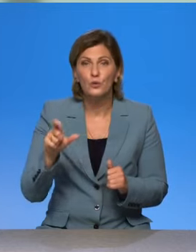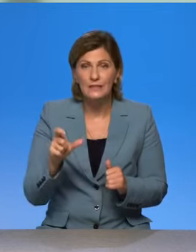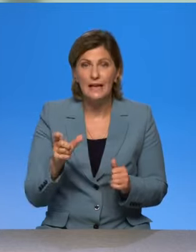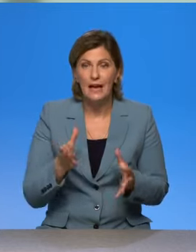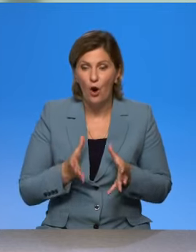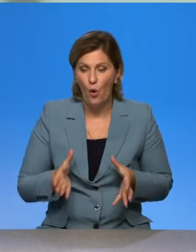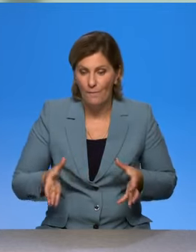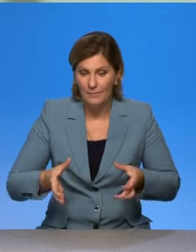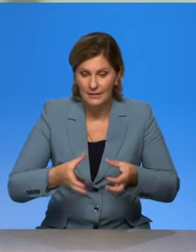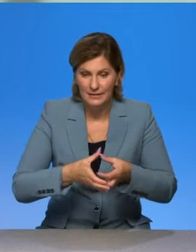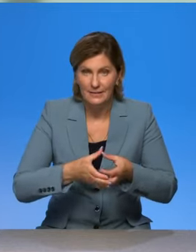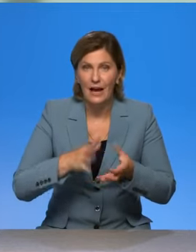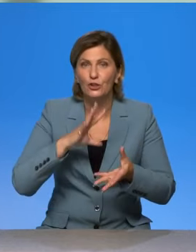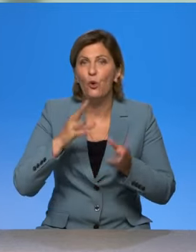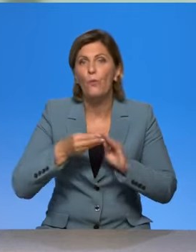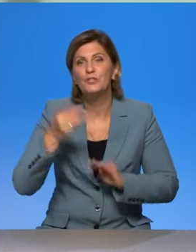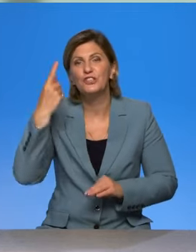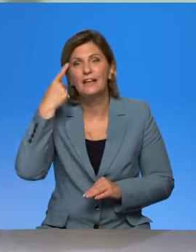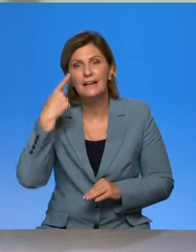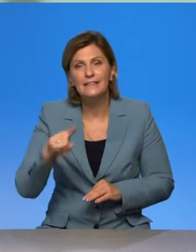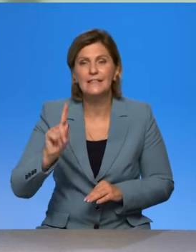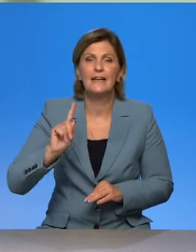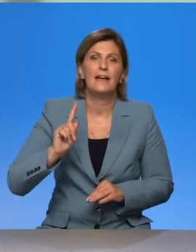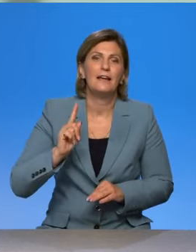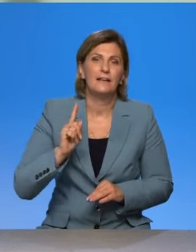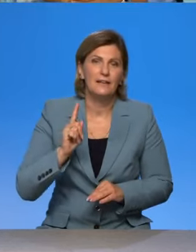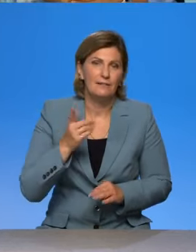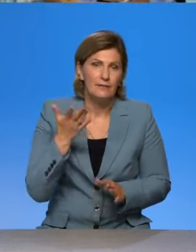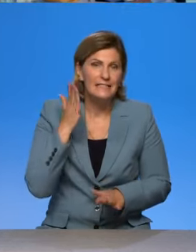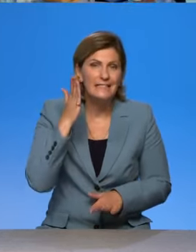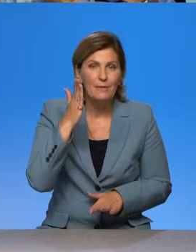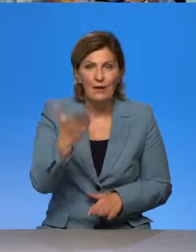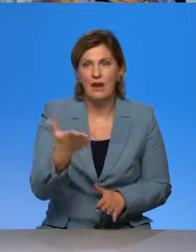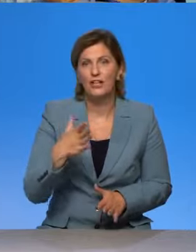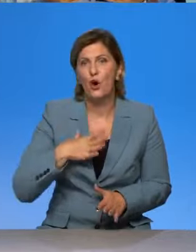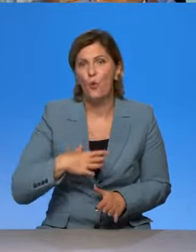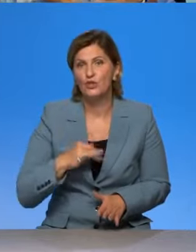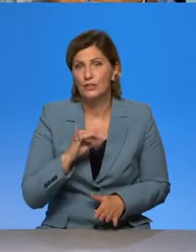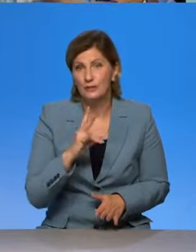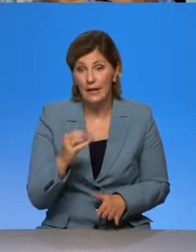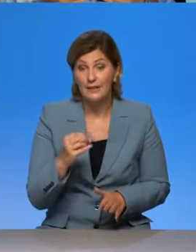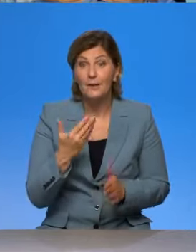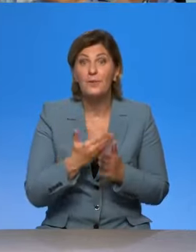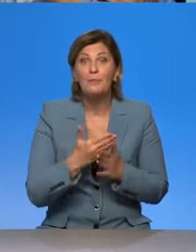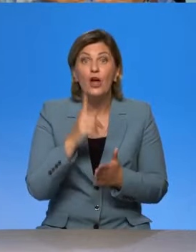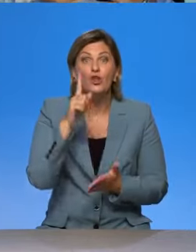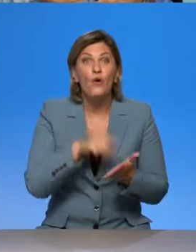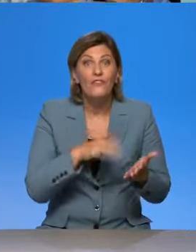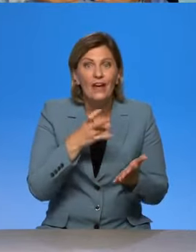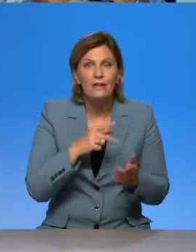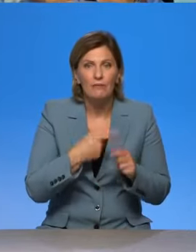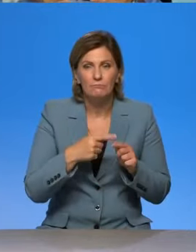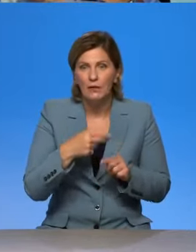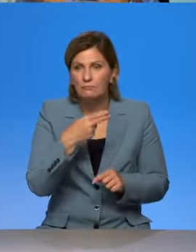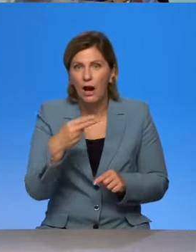ценности, идеологии, стремления, ожидания. Очень важный аспект ожидания в этом случае, да, потому что любое доверие, оно связано с ожиданиями. Мы ждем, что человек